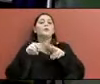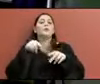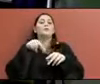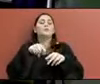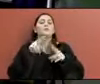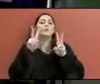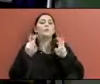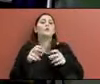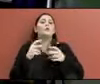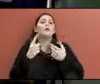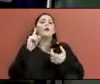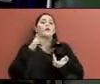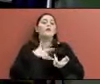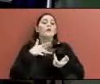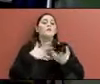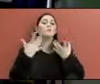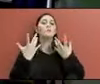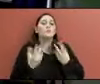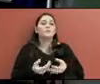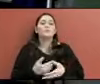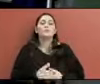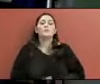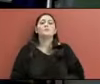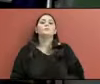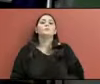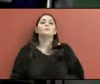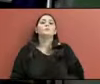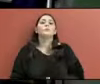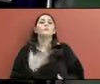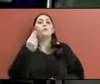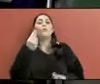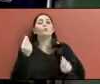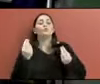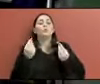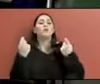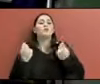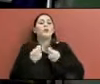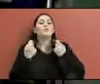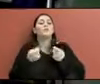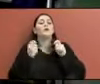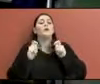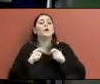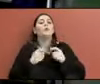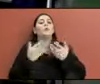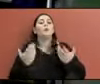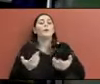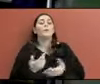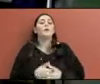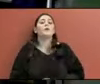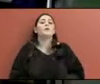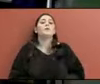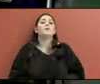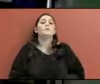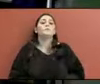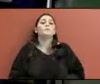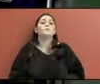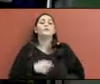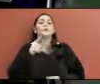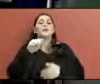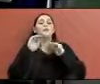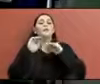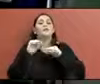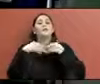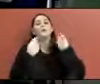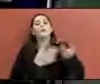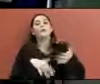olsun. Az önce de dedim, Serkan Müdürümüz de çok güzel çalışmalar yapıyor. Tabii siz de destek